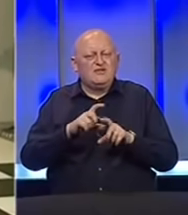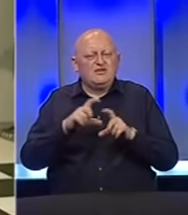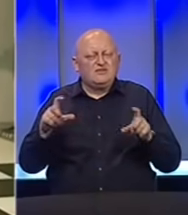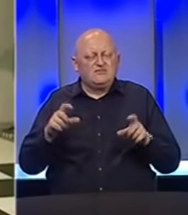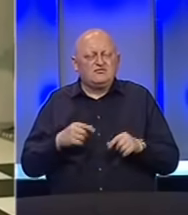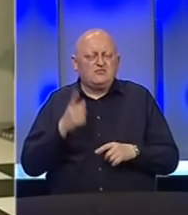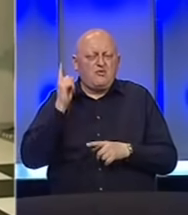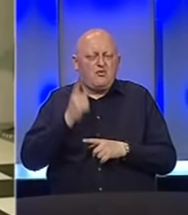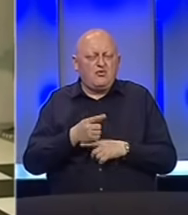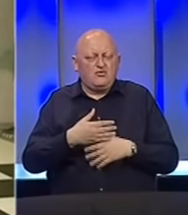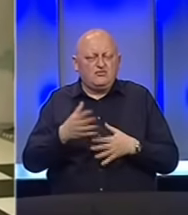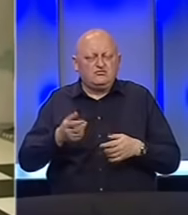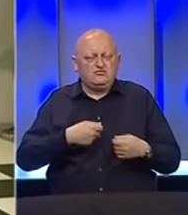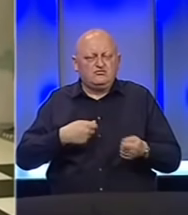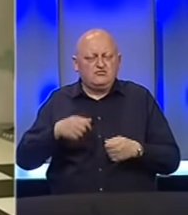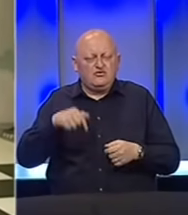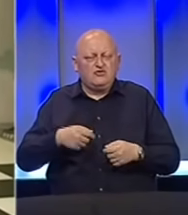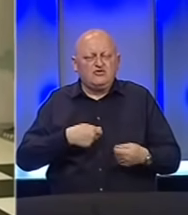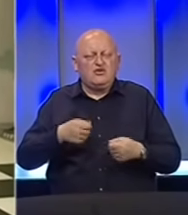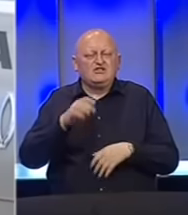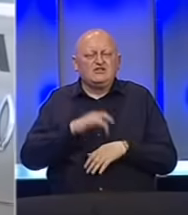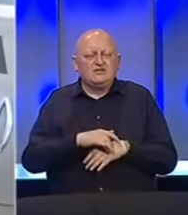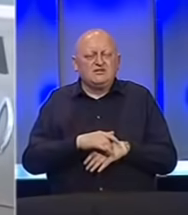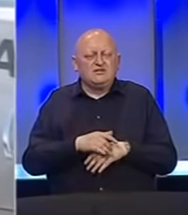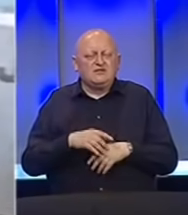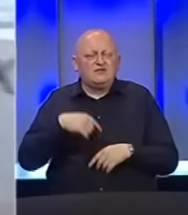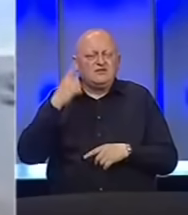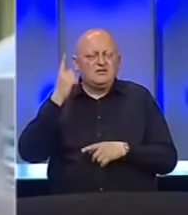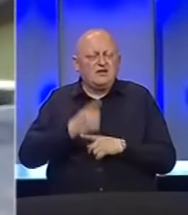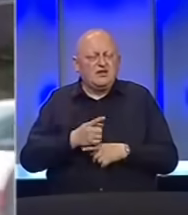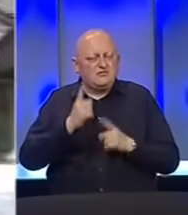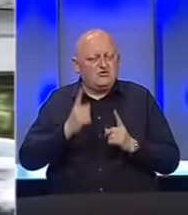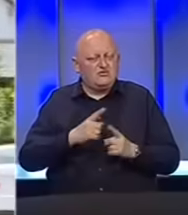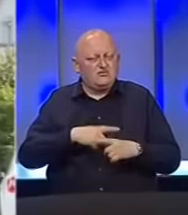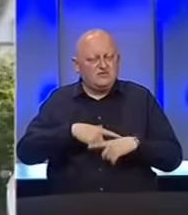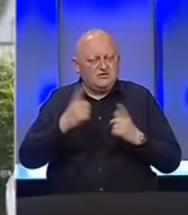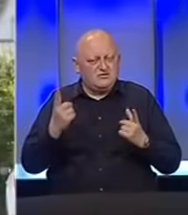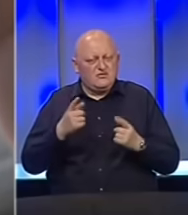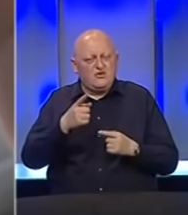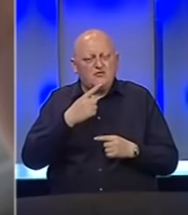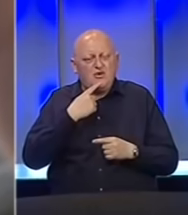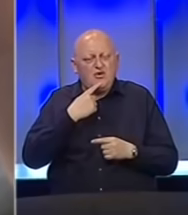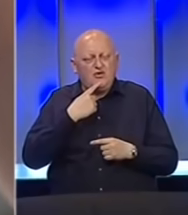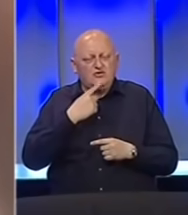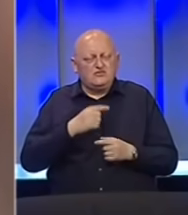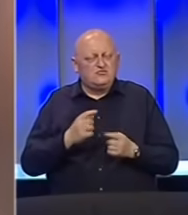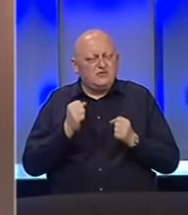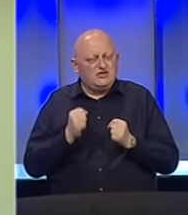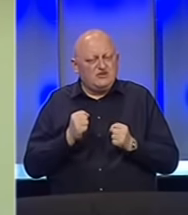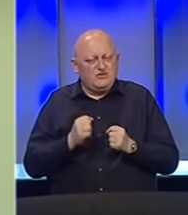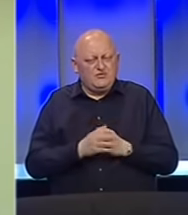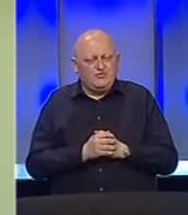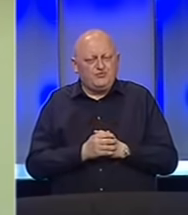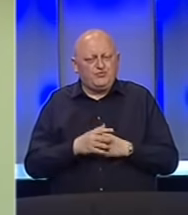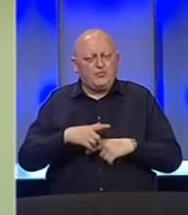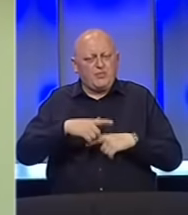institucija, pa su odlučili otvoriti radnje unutar trgovačkih centara, ali naredbe i dalje ostaju jasne, barem onima koji ih se pridržavaju.